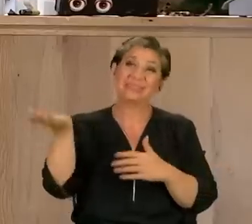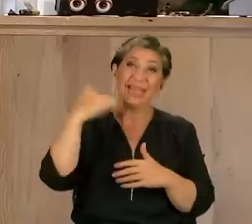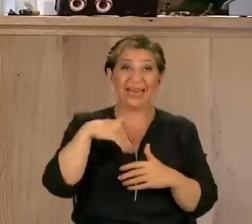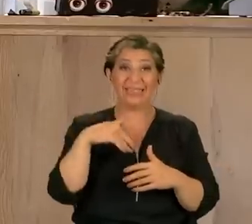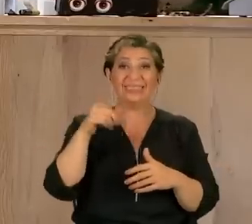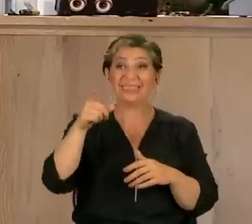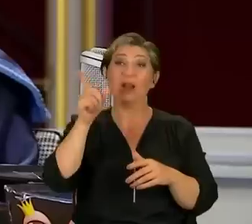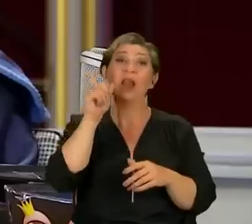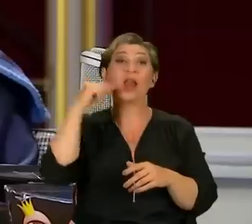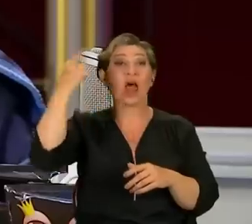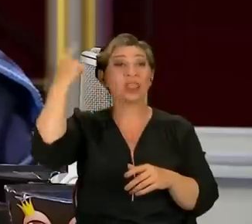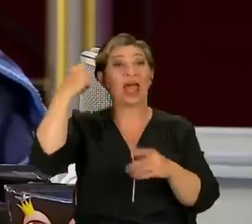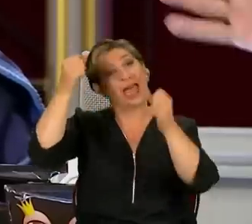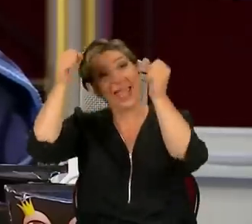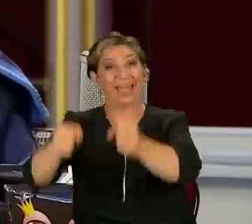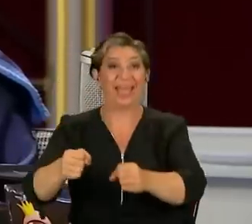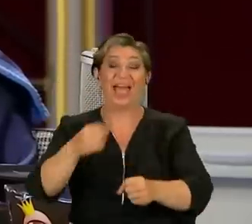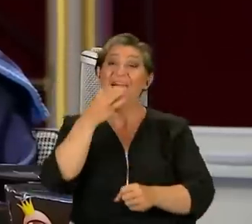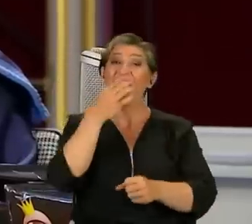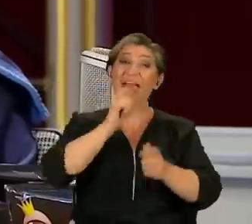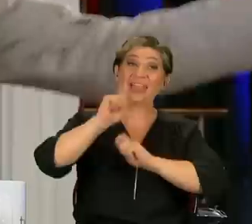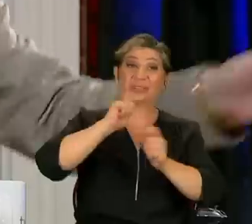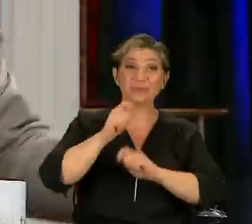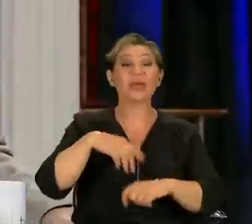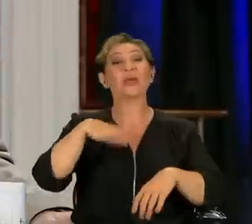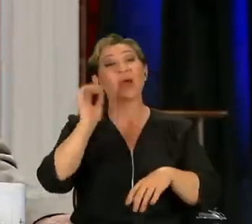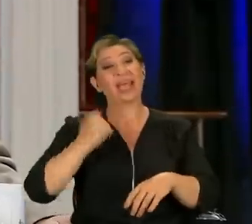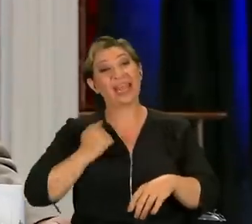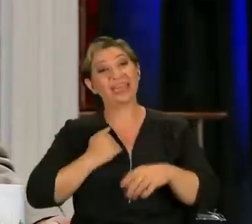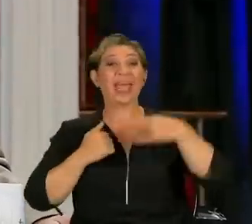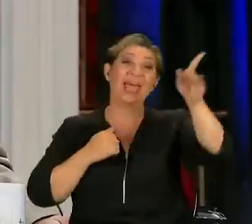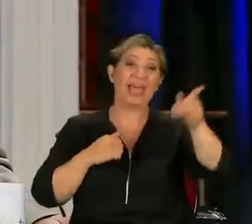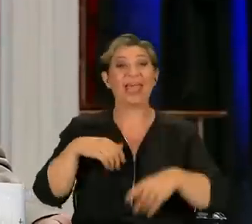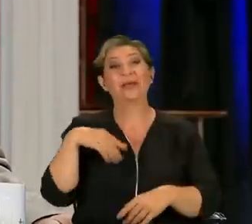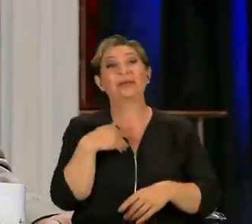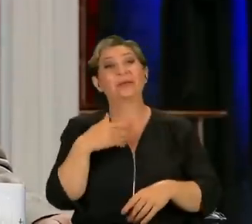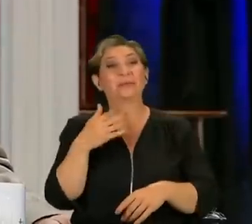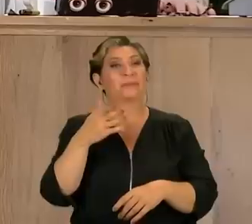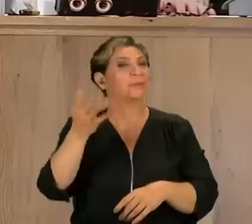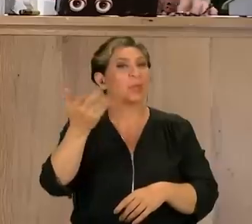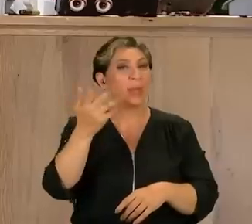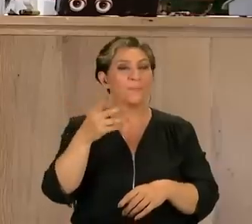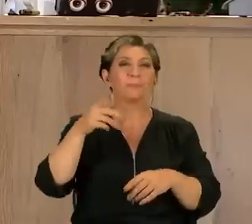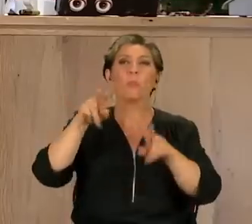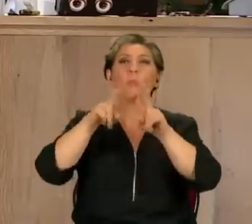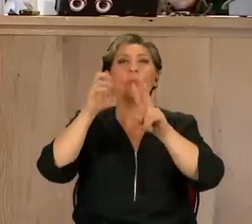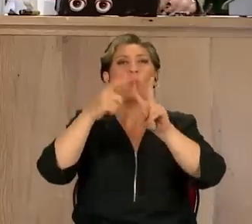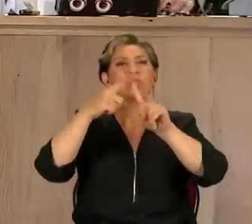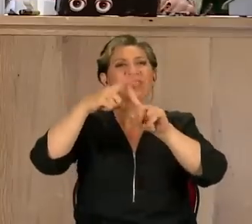seni Londra'ya yerleştirelim. İşte Ankara Anlaşması yok efendim işte Kanada'ya. Yok efendim işte şey ne orası